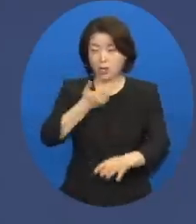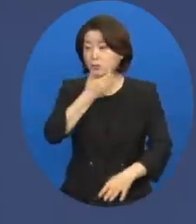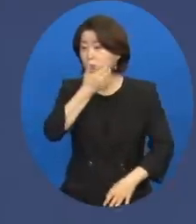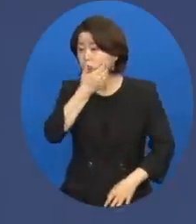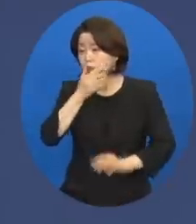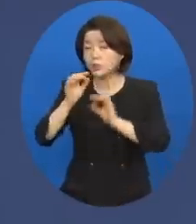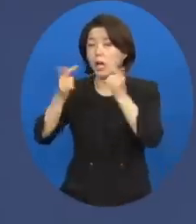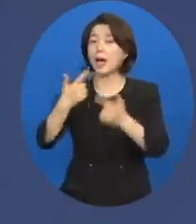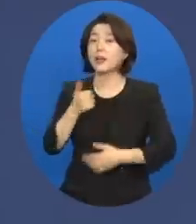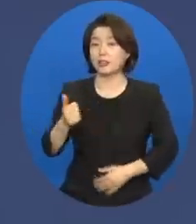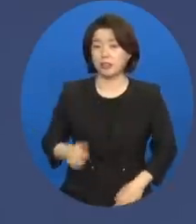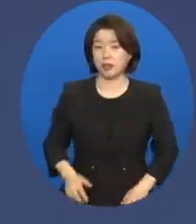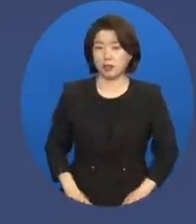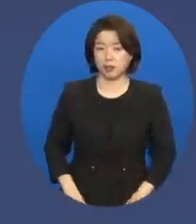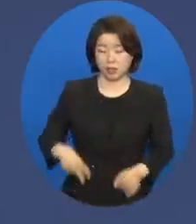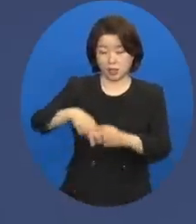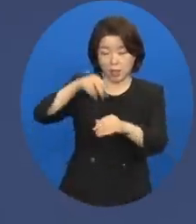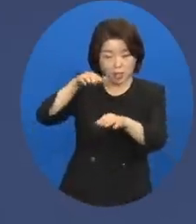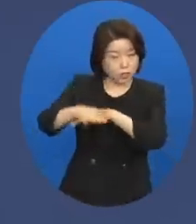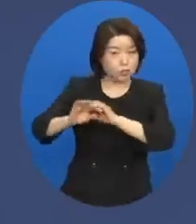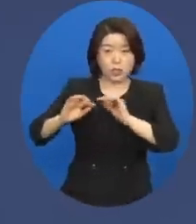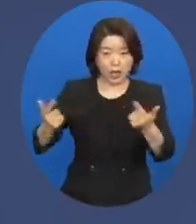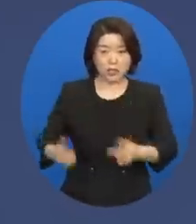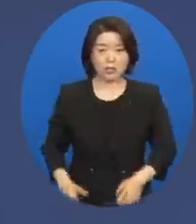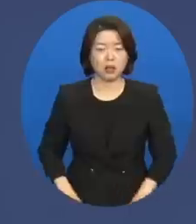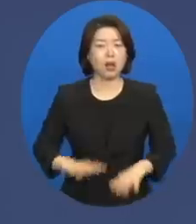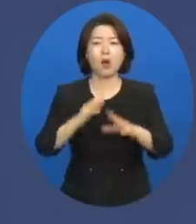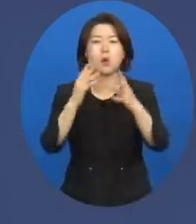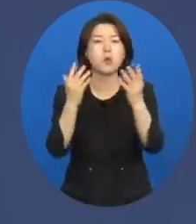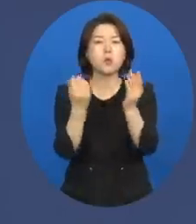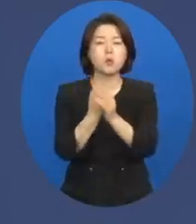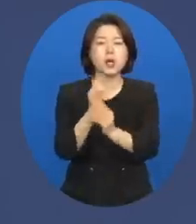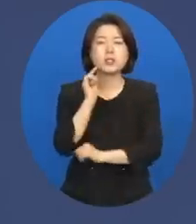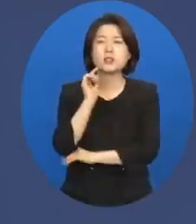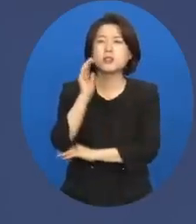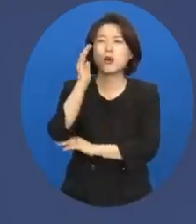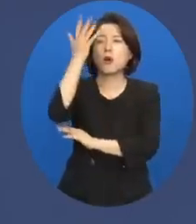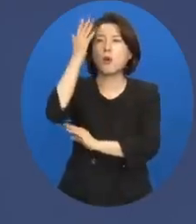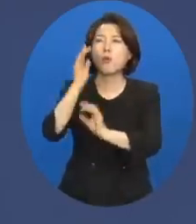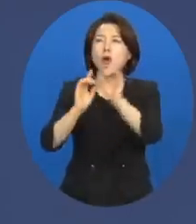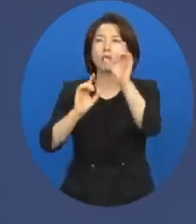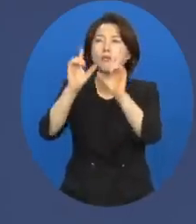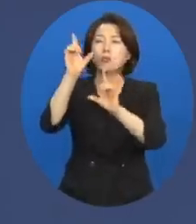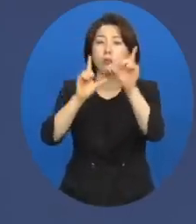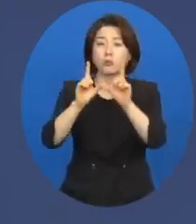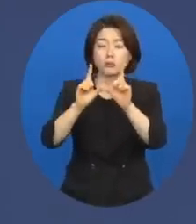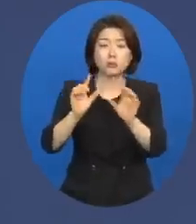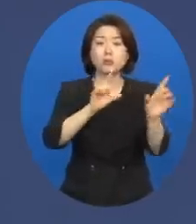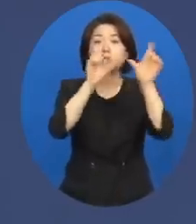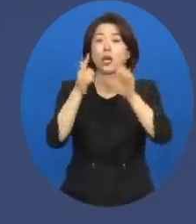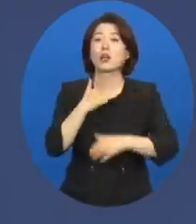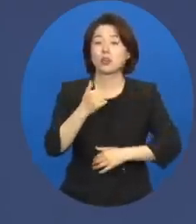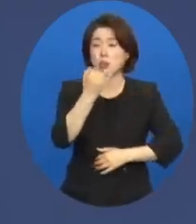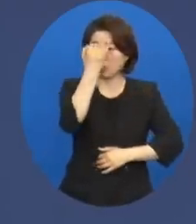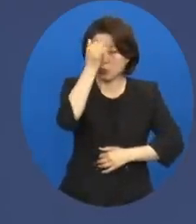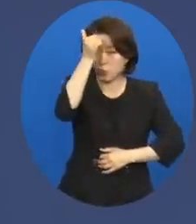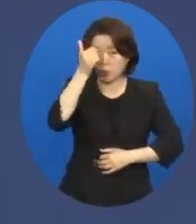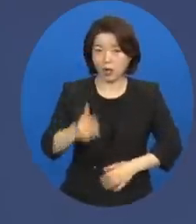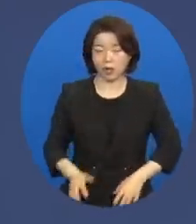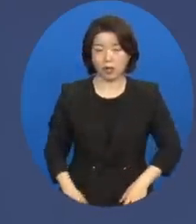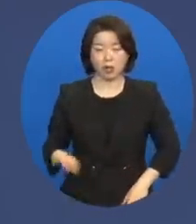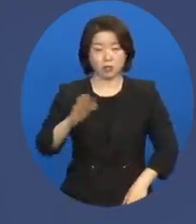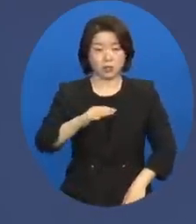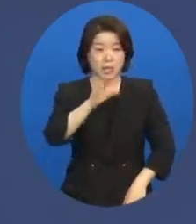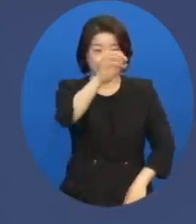않더라는 말은 나체주의라는 말이 아니라 완전한 영광스러운 존재였다는 말이죠. 그런데 범죄하고